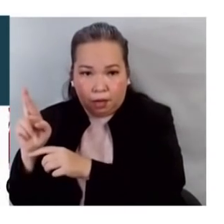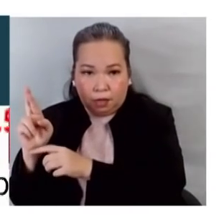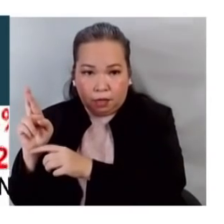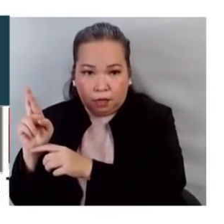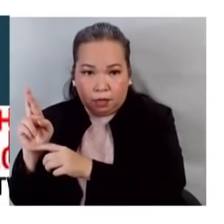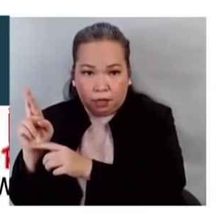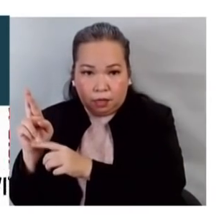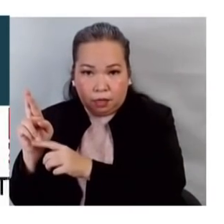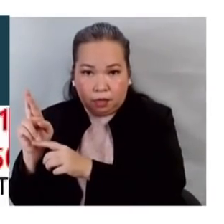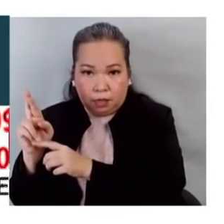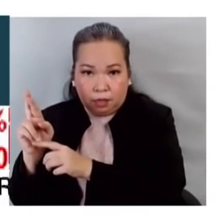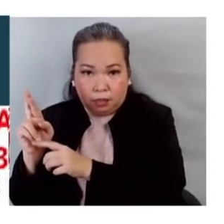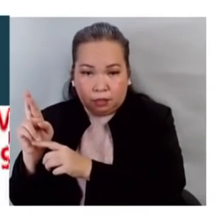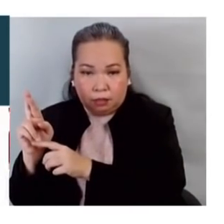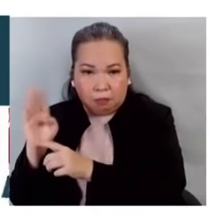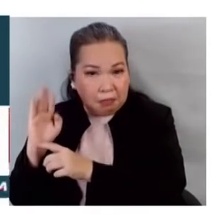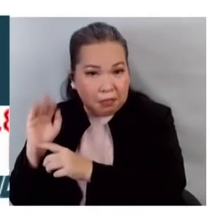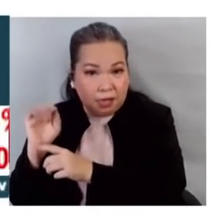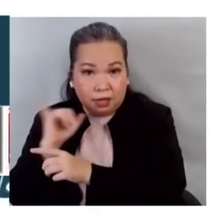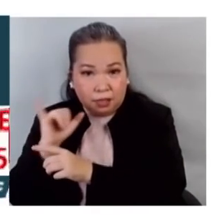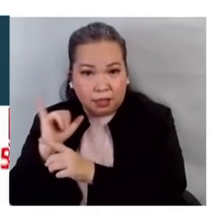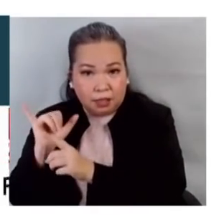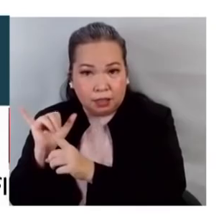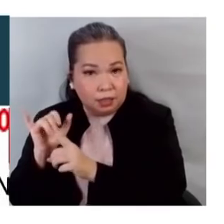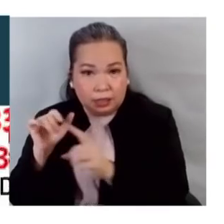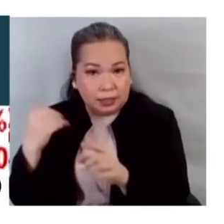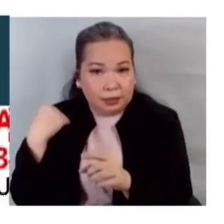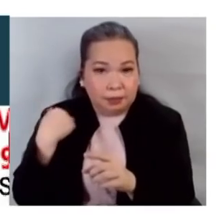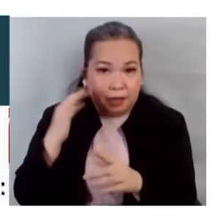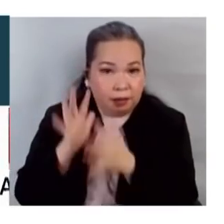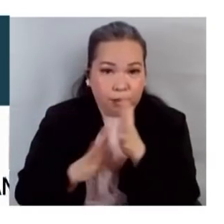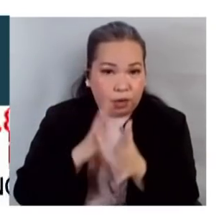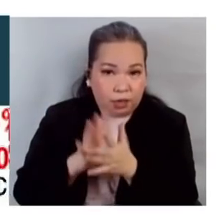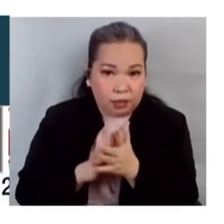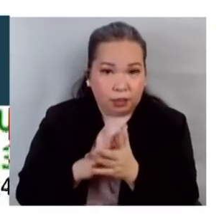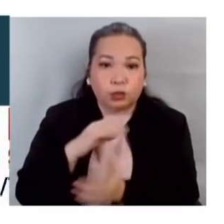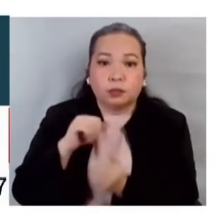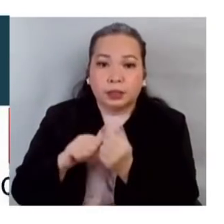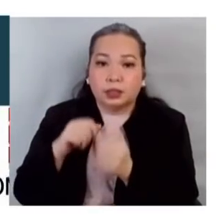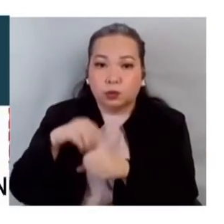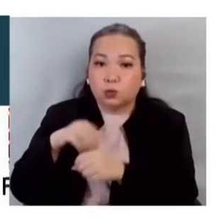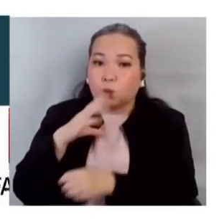Or no, yun hindi na pa, no. Okay, tapos may mga nandun sa bar.